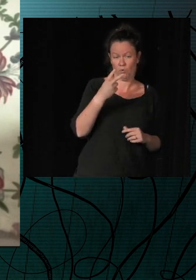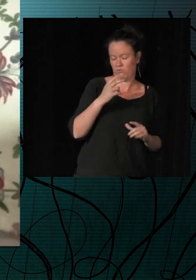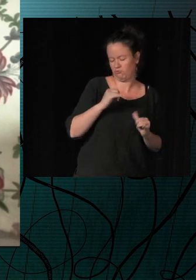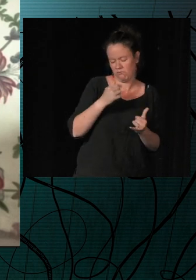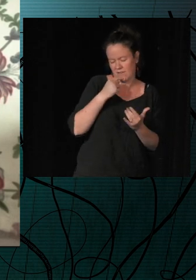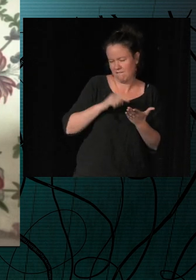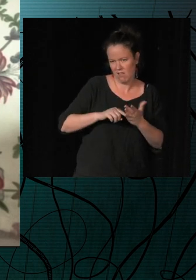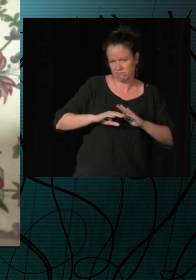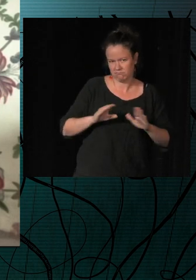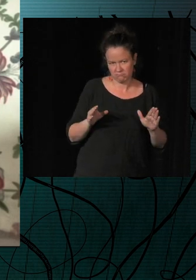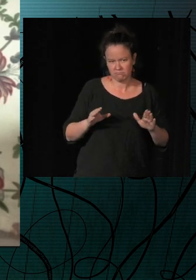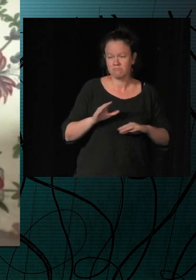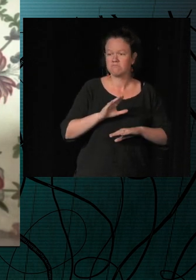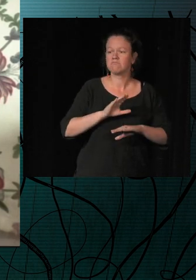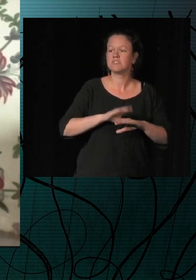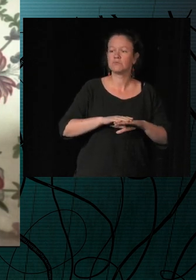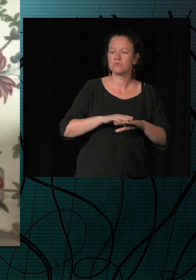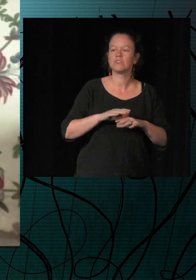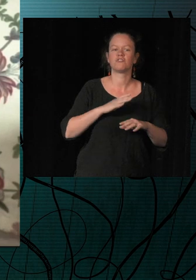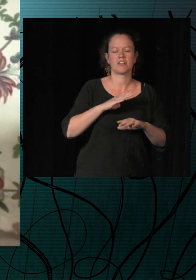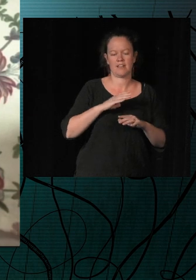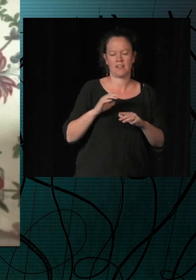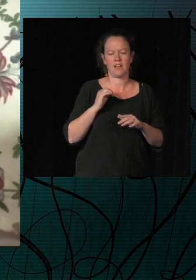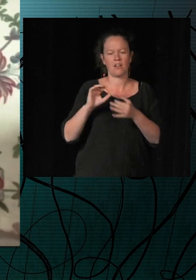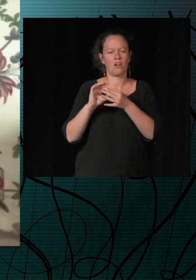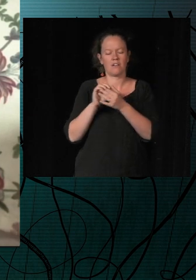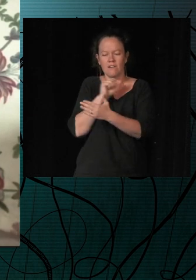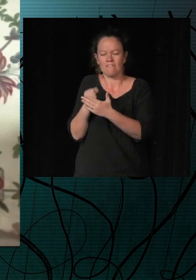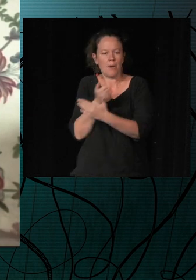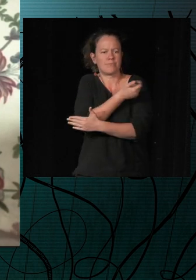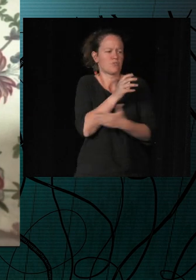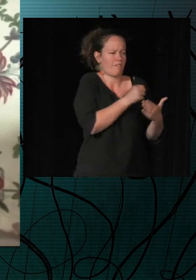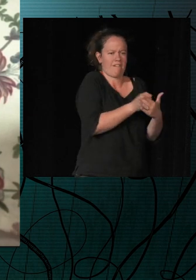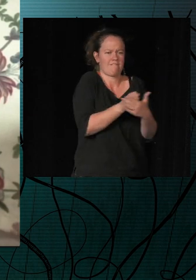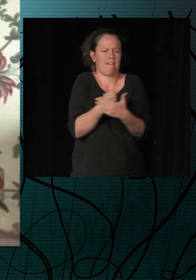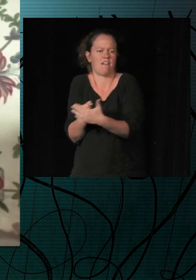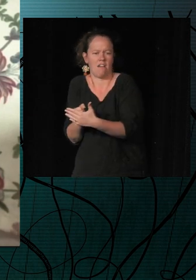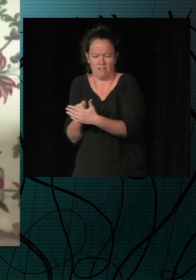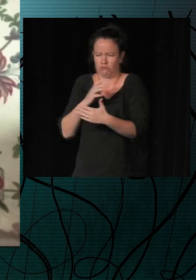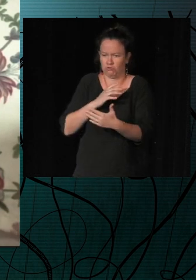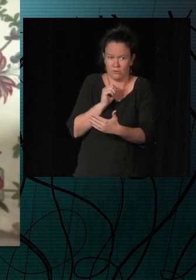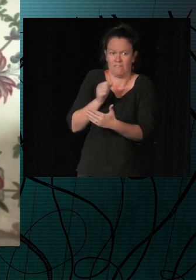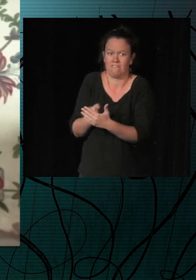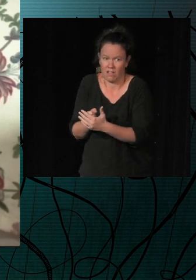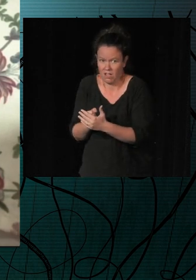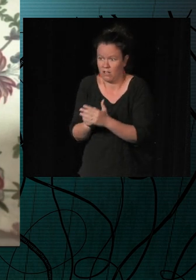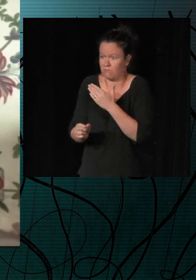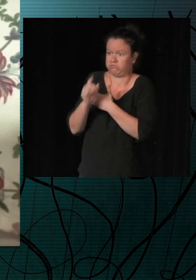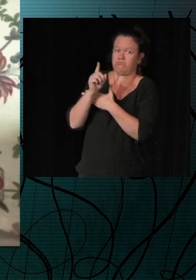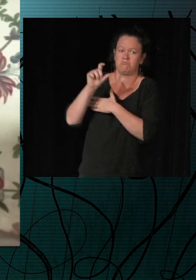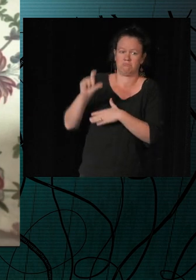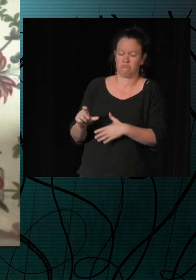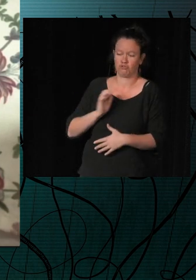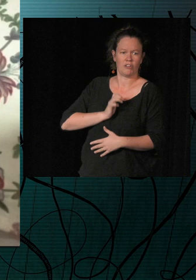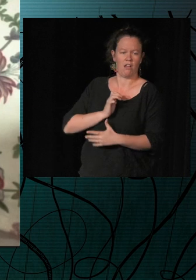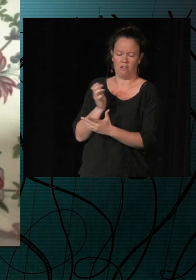vu Mira donc une des fins spéciale avec le chien euh si j'avais pas été en ligne regarder toutes les fins possibles parce que clairement moi j'ai